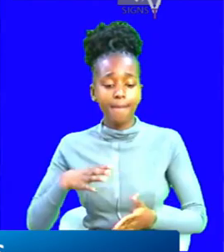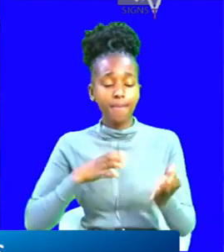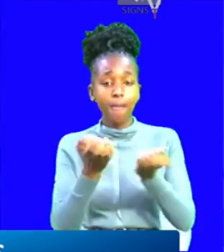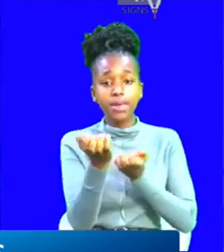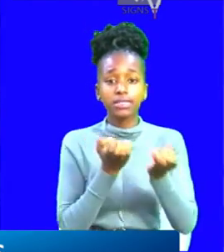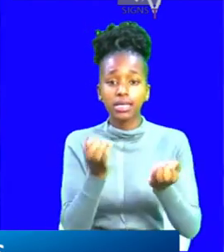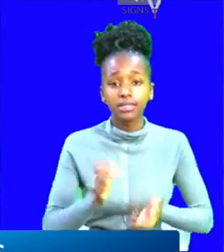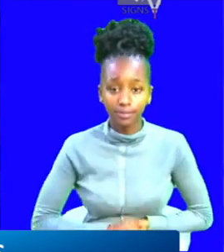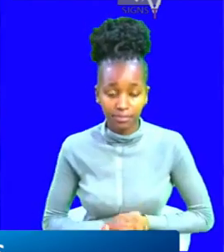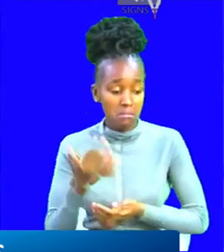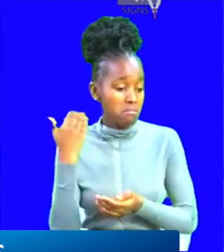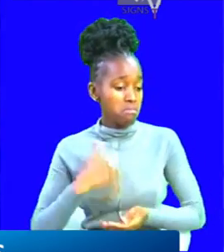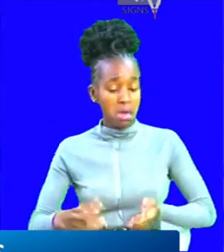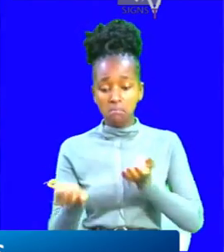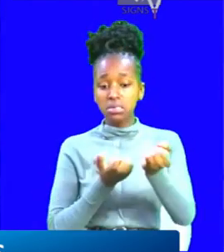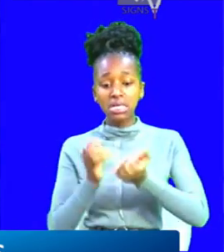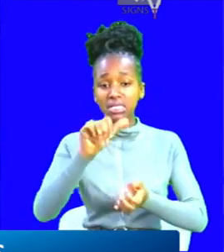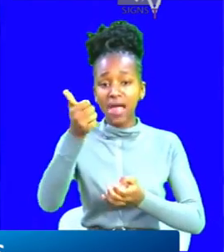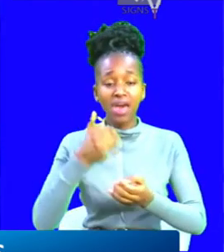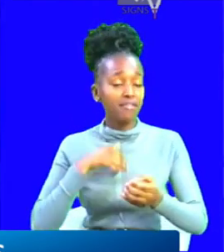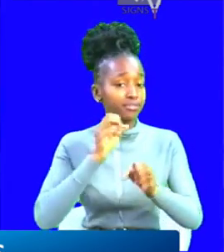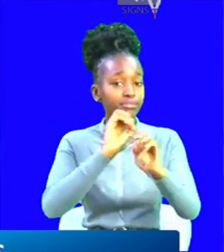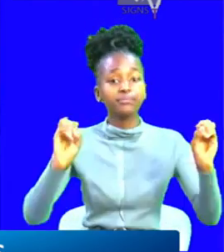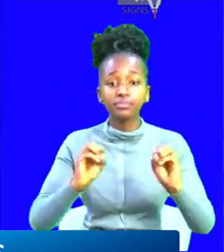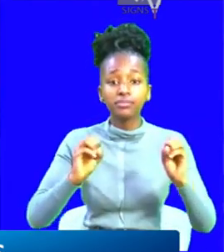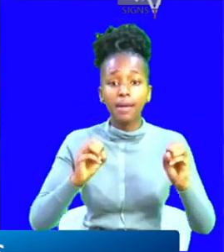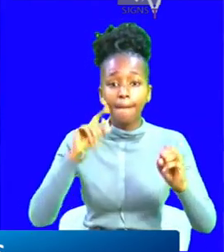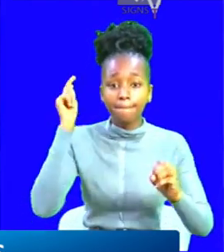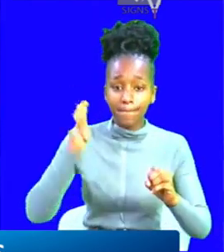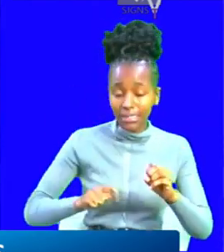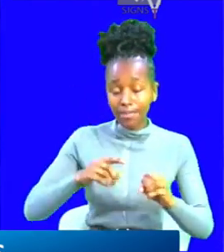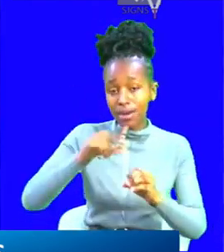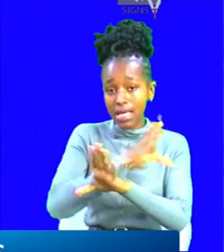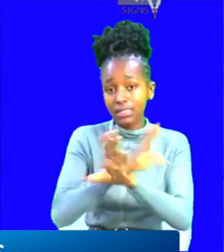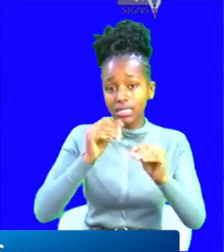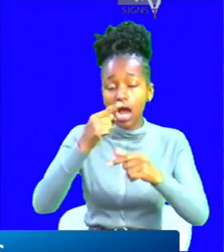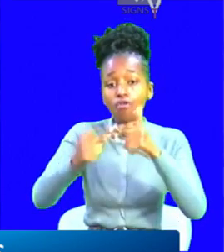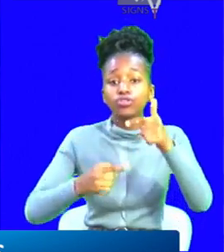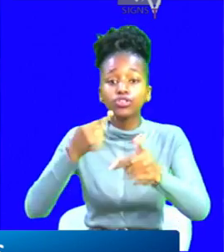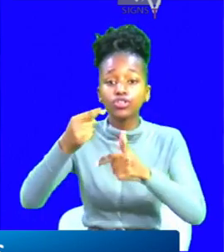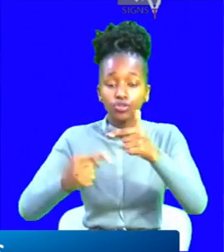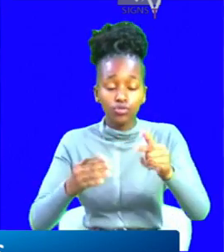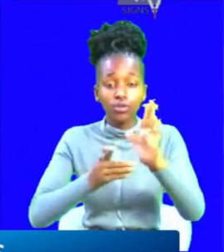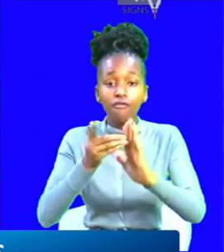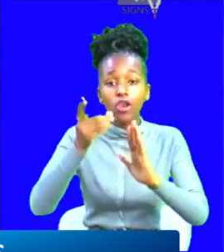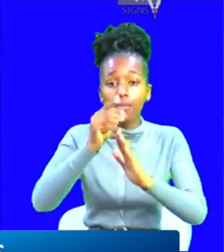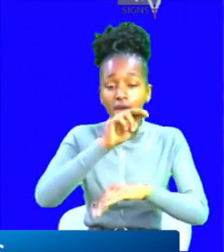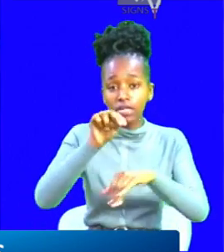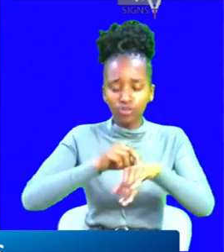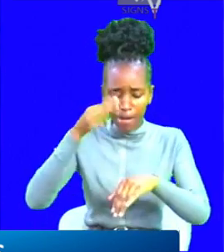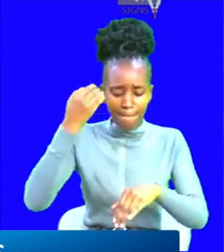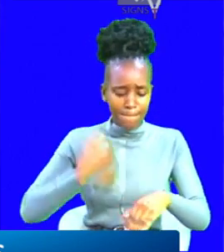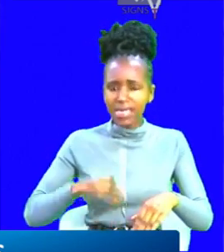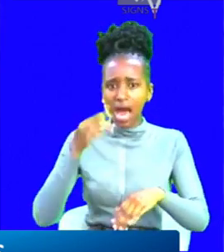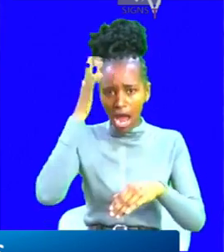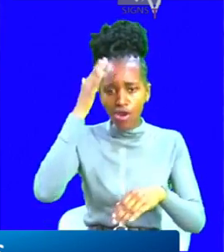kazi nyingine, rais aendelee na mambo ya uchumi na mimi nimeweka mitego kila pahali. Wakijaribu kuja mimi na deal na